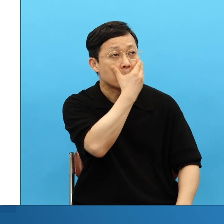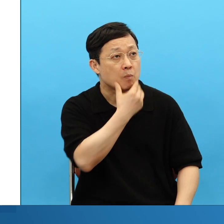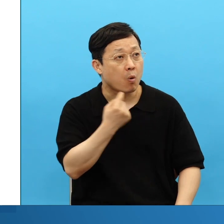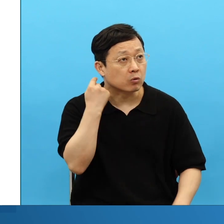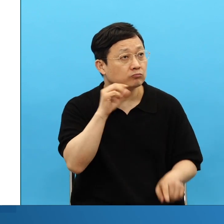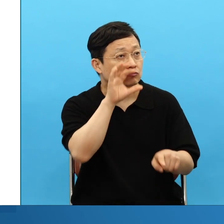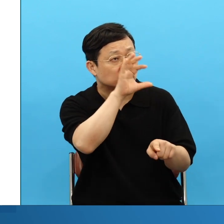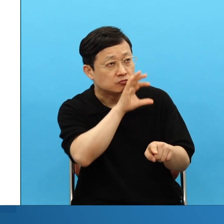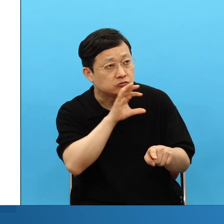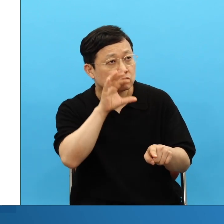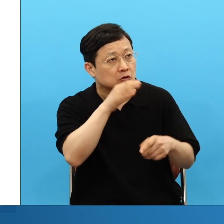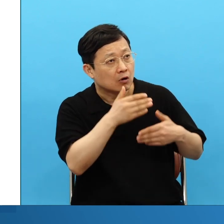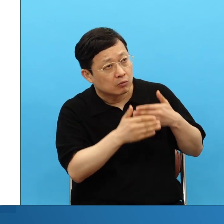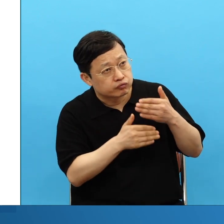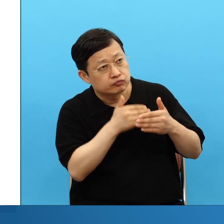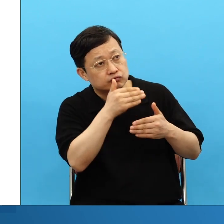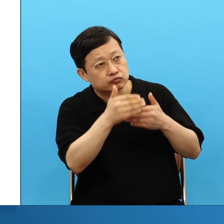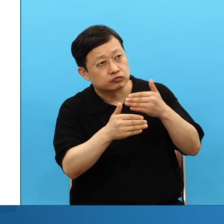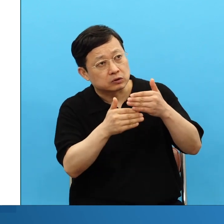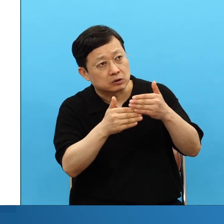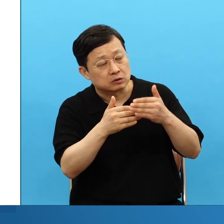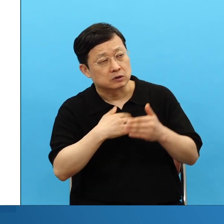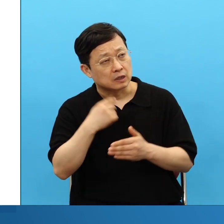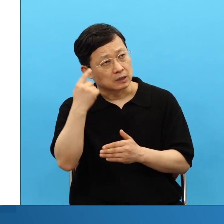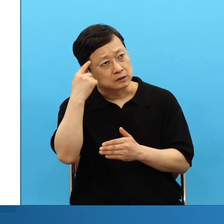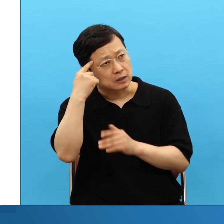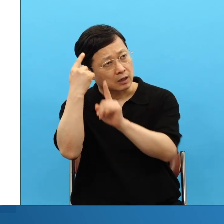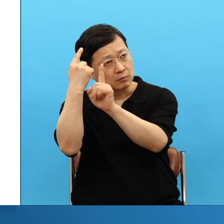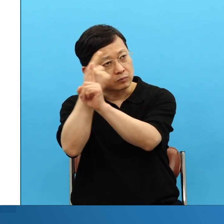그 사고 체계가 완전 틀이 바뀐 느낌이에요.